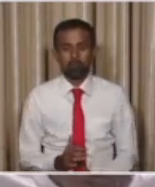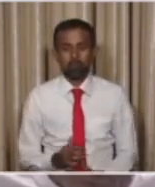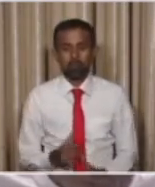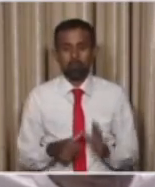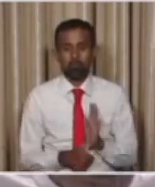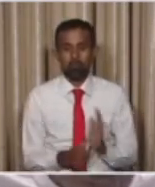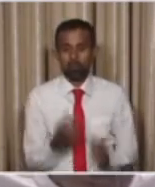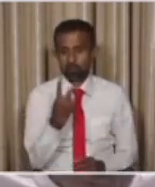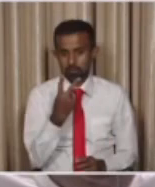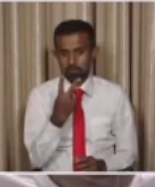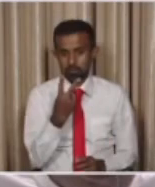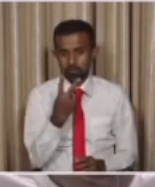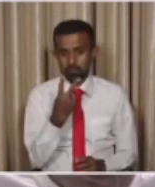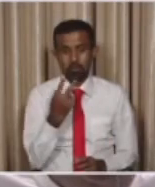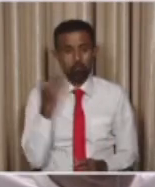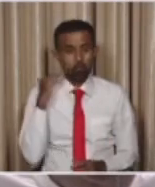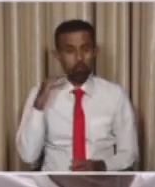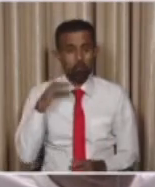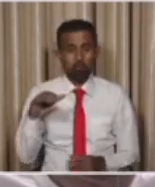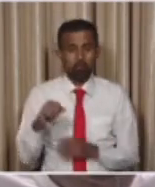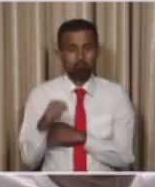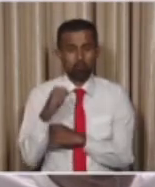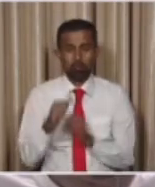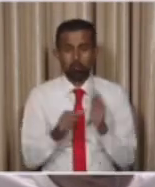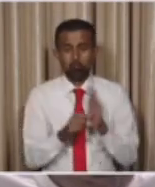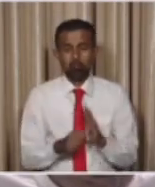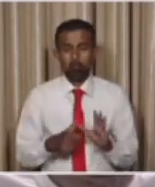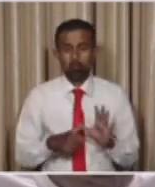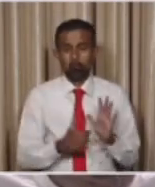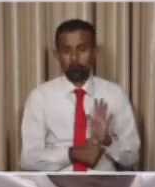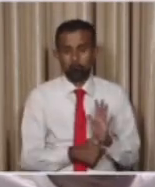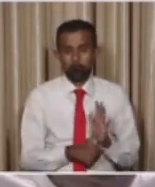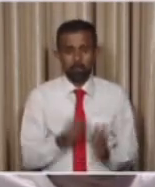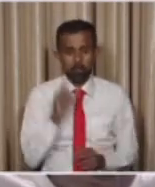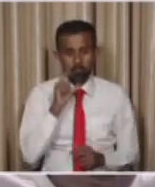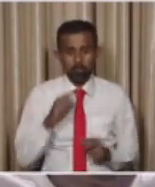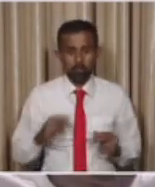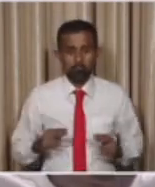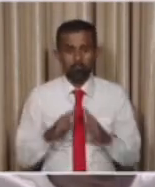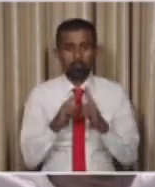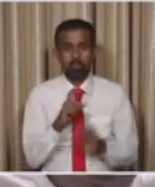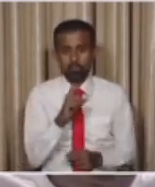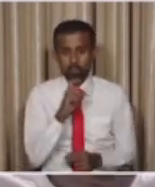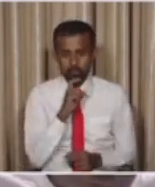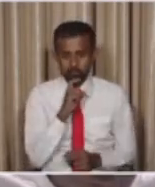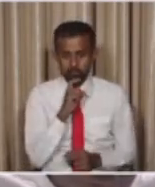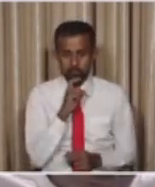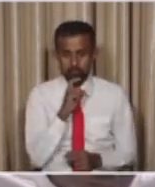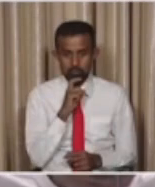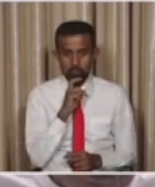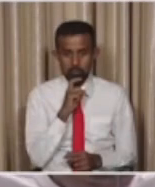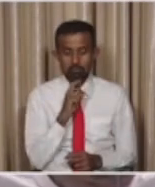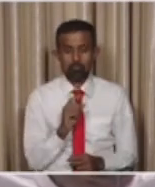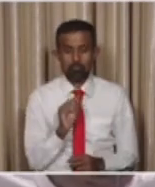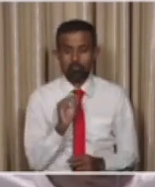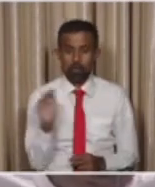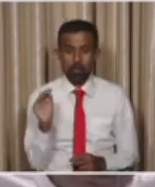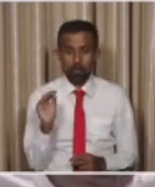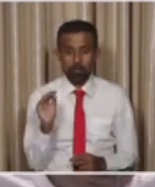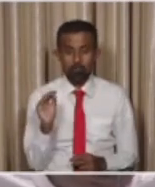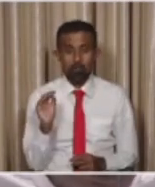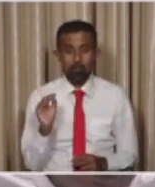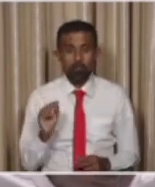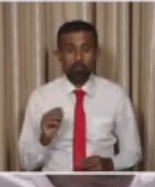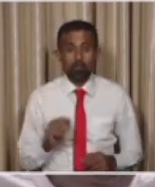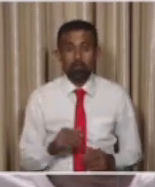52ම එක පැත්තකින් ජනතාව පරමාධිපත්‍යයට හානි කර බනත අපි බලනවා ශ්‍රේෂ්ඨාධිකරණය මොකද්ද කරන්න නිගමනය කියලා තියෙන නඩු වලට ඒ ජනතාව